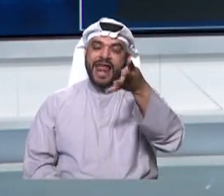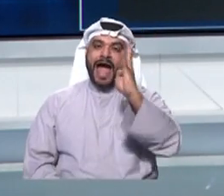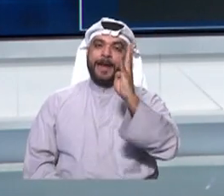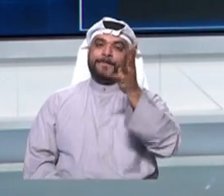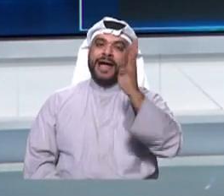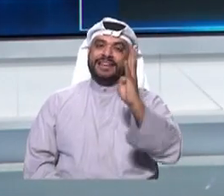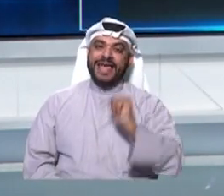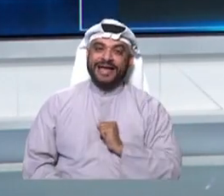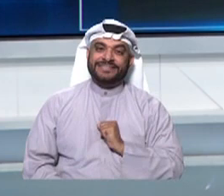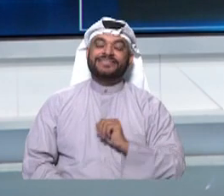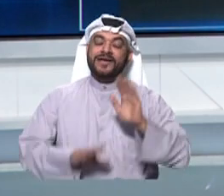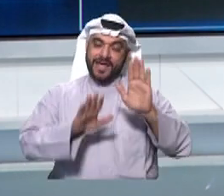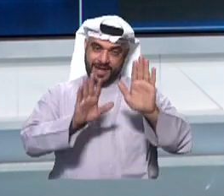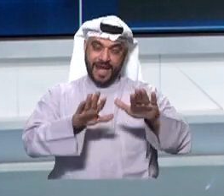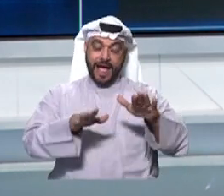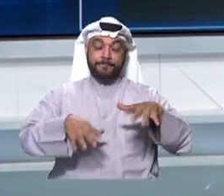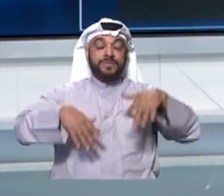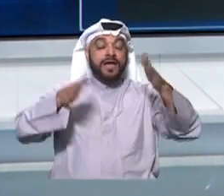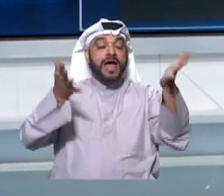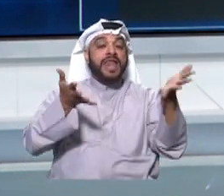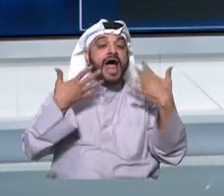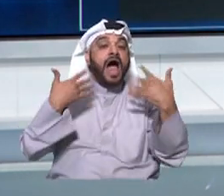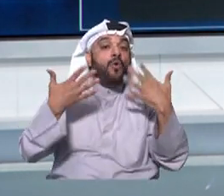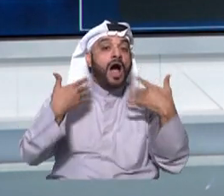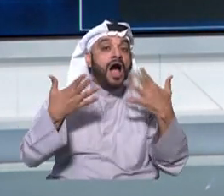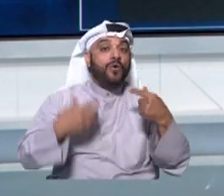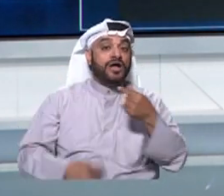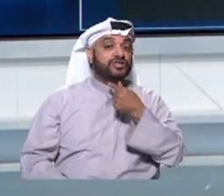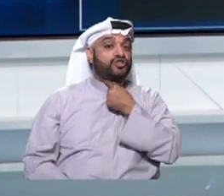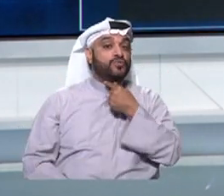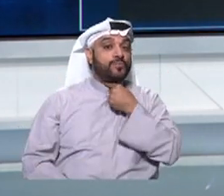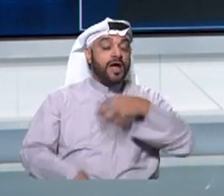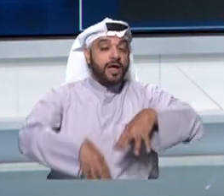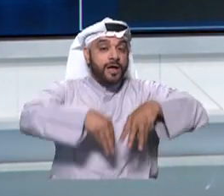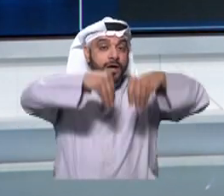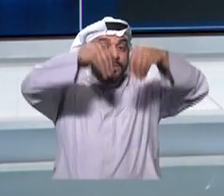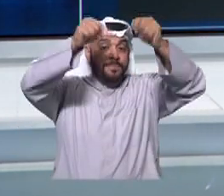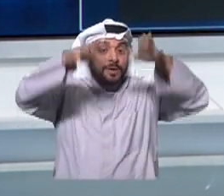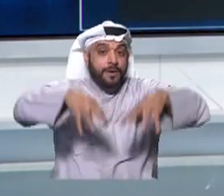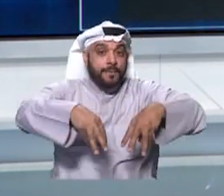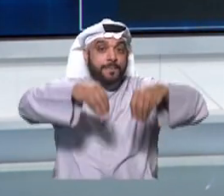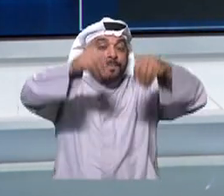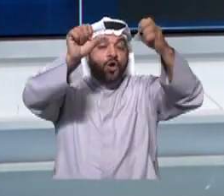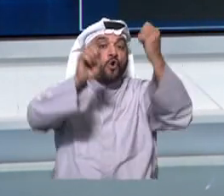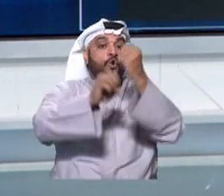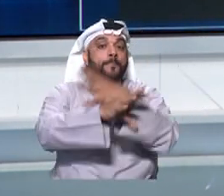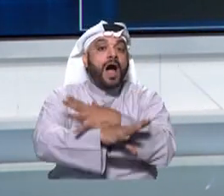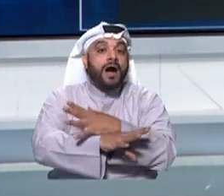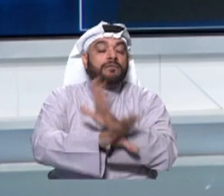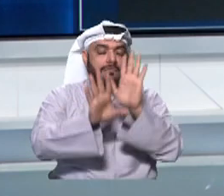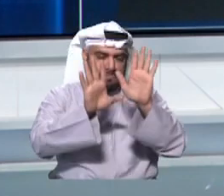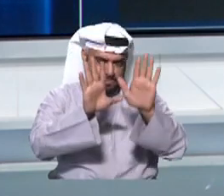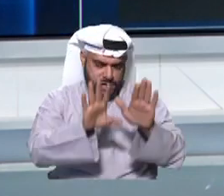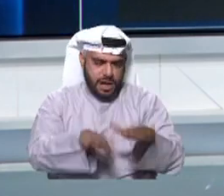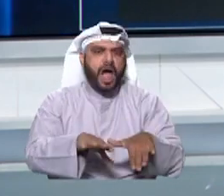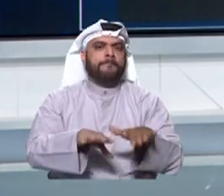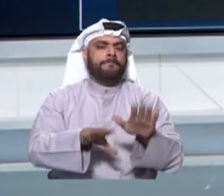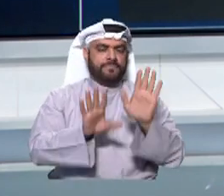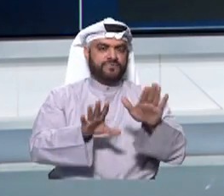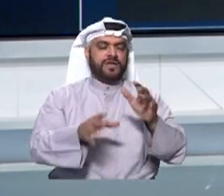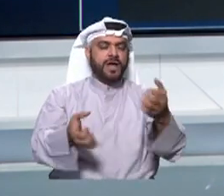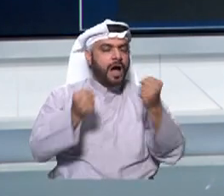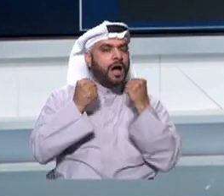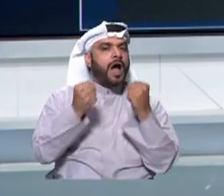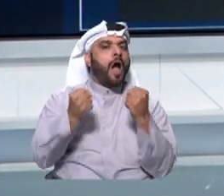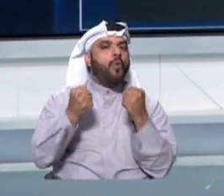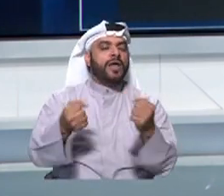ولكن راح يظل نشط من 15 إلى 50 كيلومتر في الساعة، مثير للغبار على معظم المناطق في البلاد،